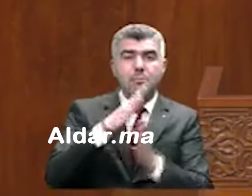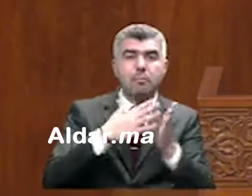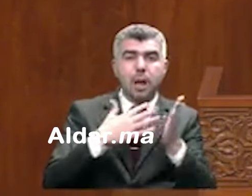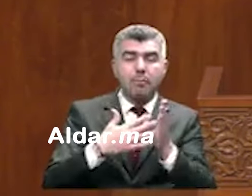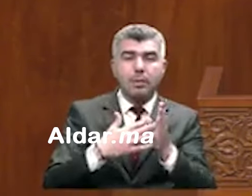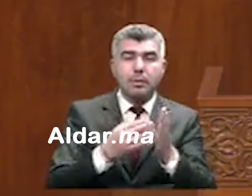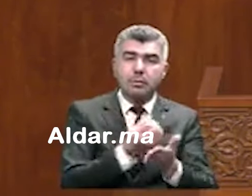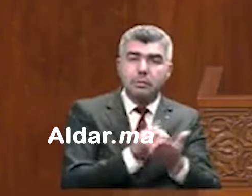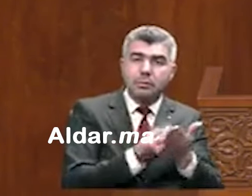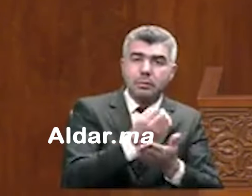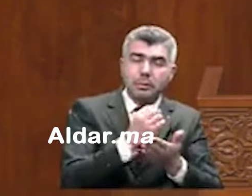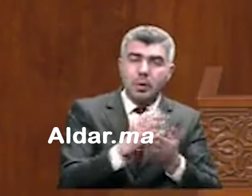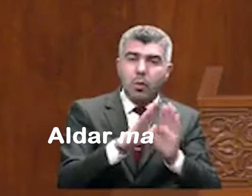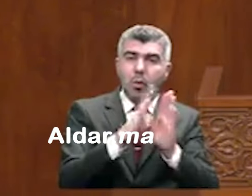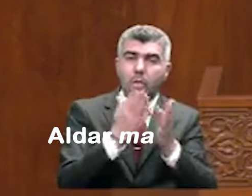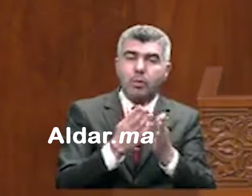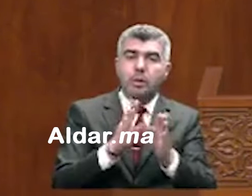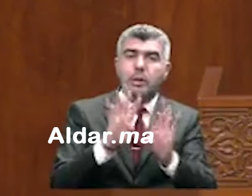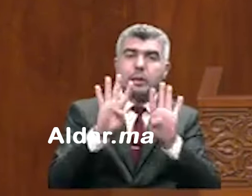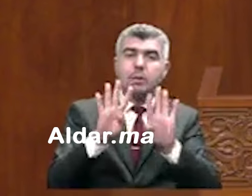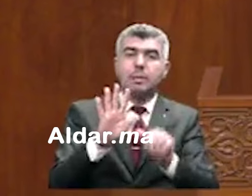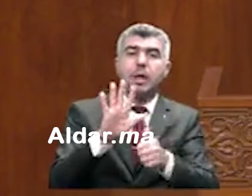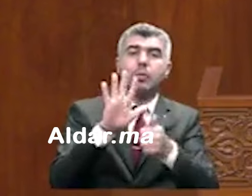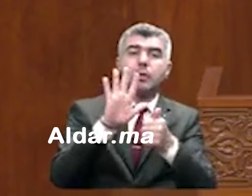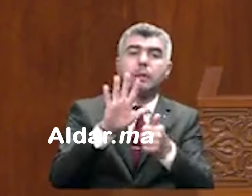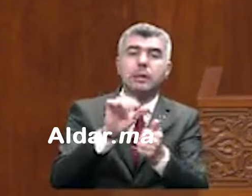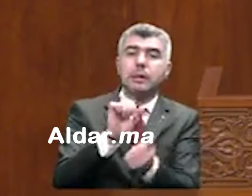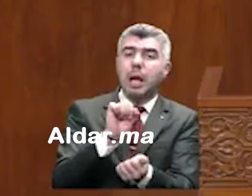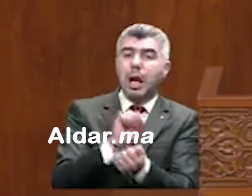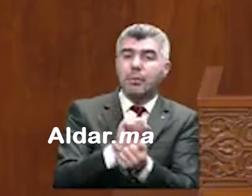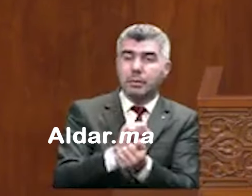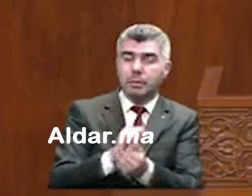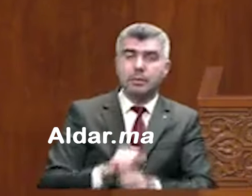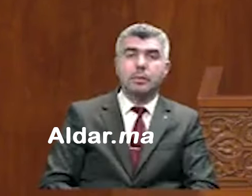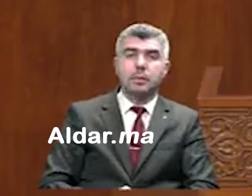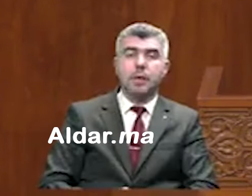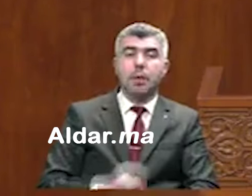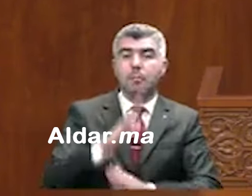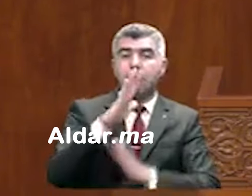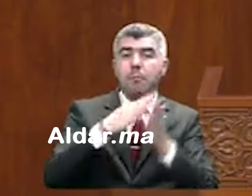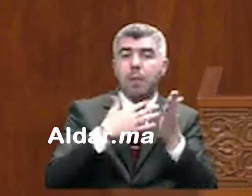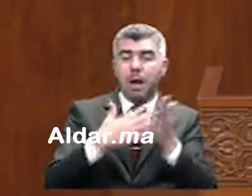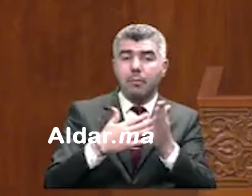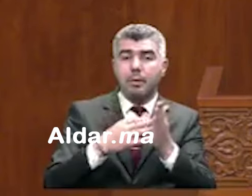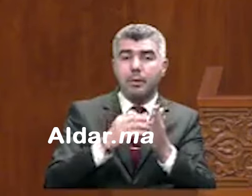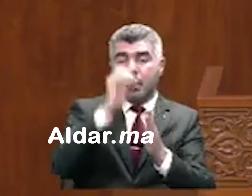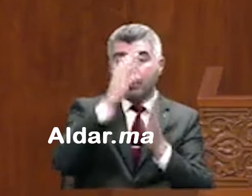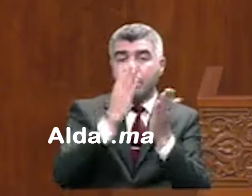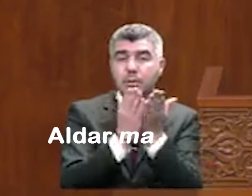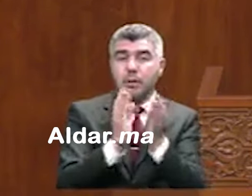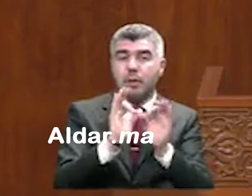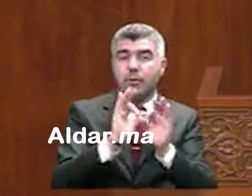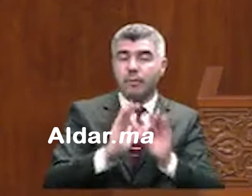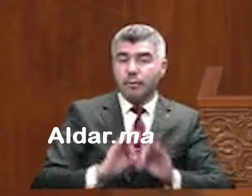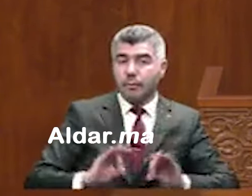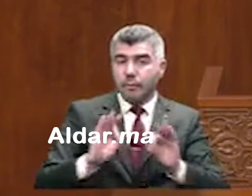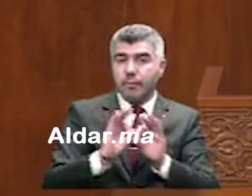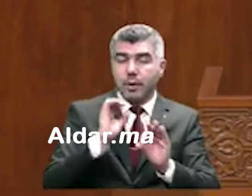الاميه ما مجموعه 68 مؤسسه سجن برنامج محو الاميه بتاطع